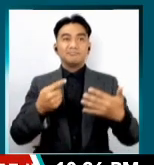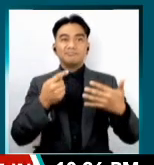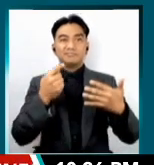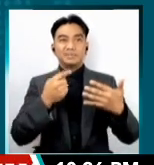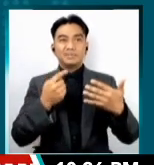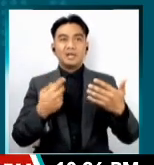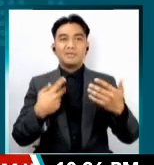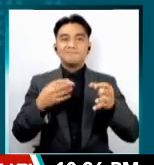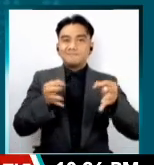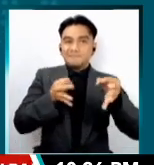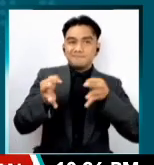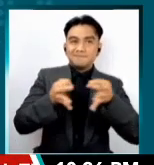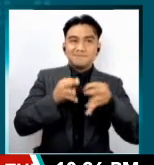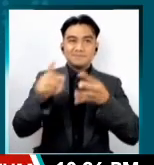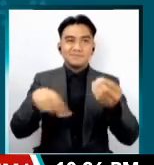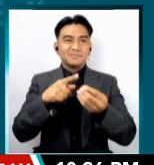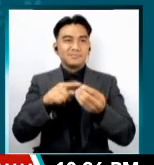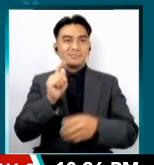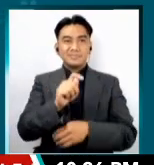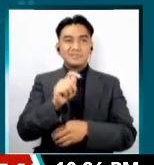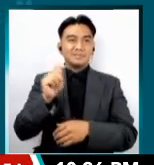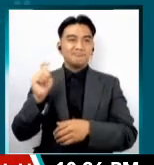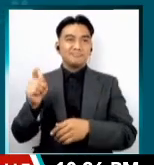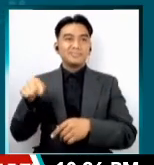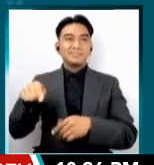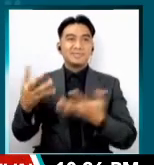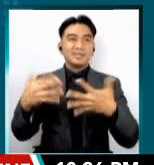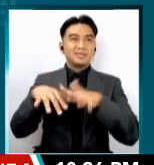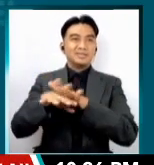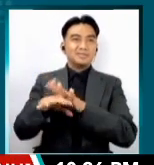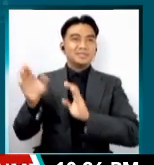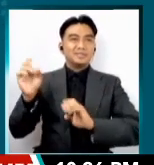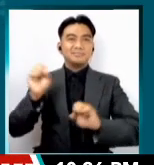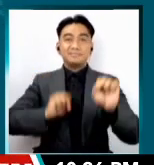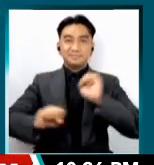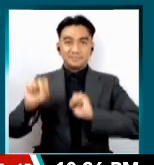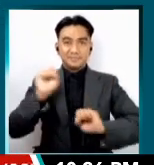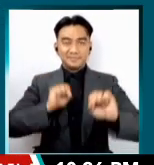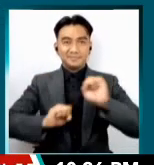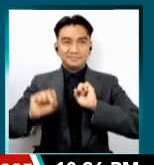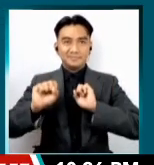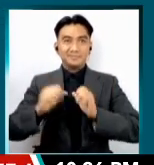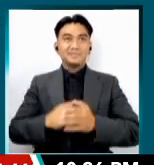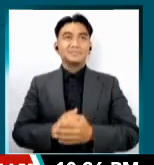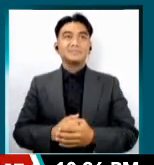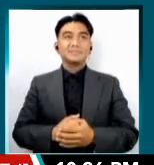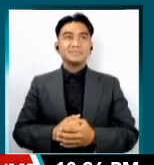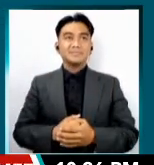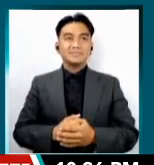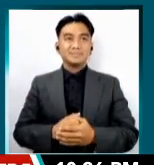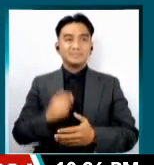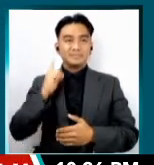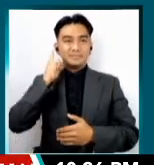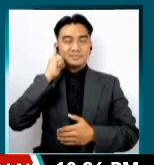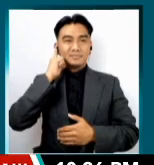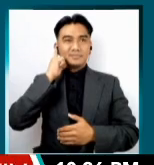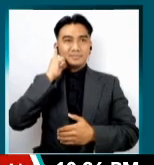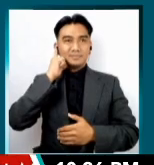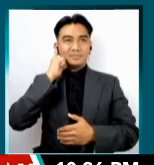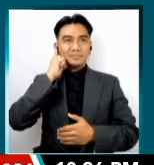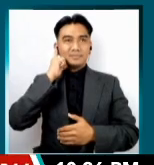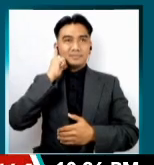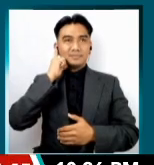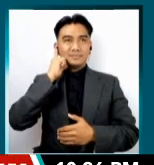ba? Parang basketball. So, kailangan rin bawa nito ay ang ating araw-usan. Ang isang biluin, kagaya ng araw,